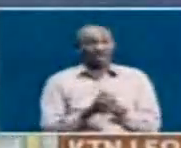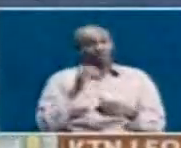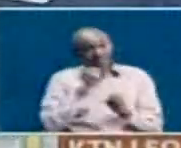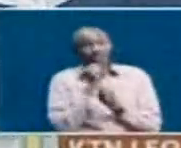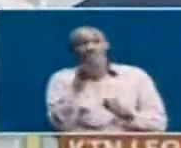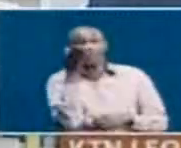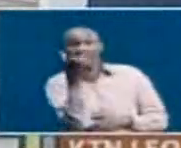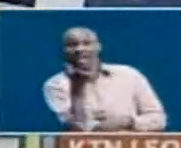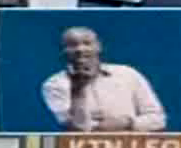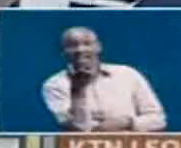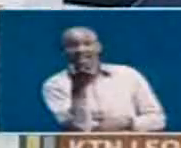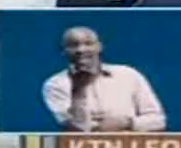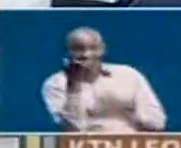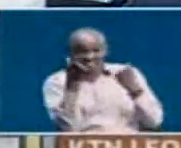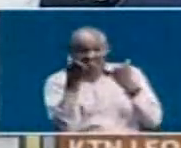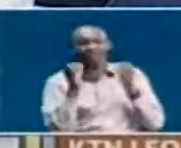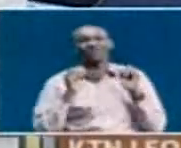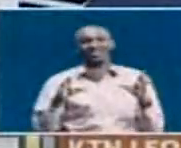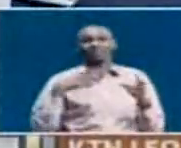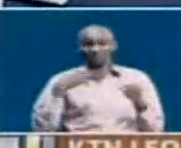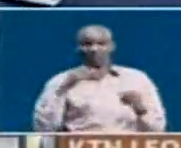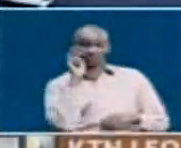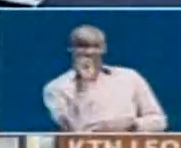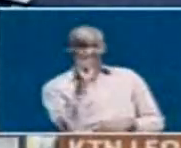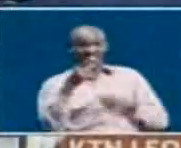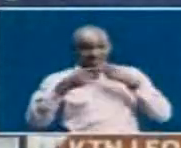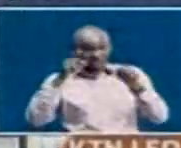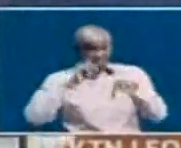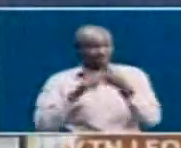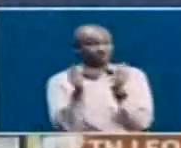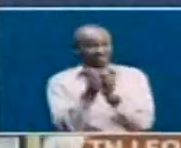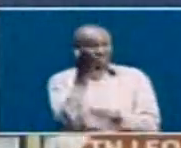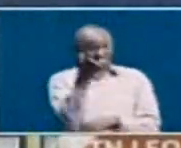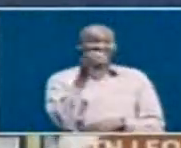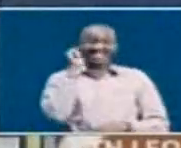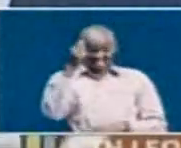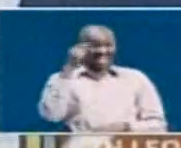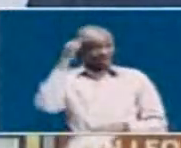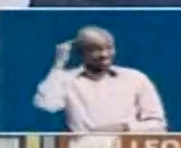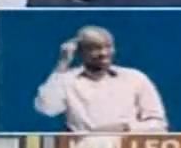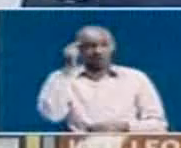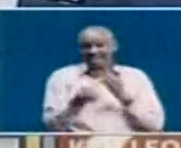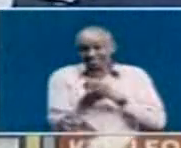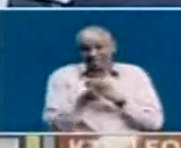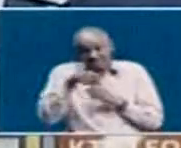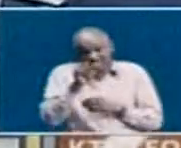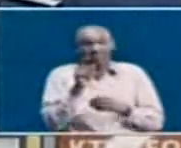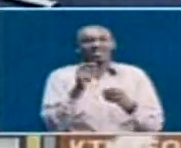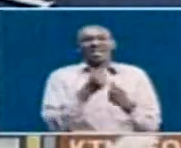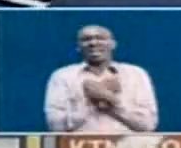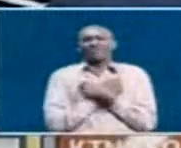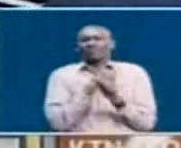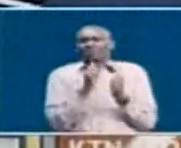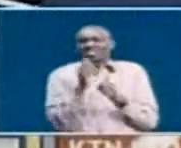umefika ushafika wako, nitakuwa naye kwa muda usiokuwa mrefu katika sehemu yetu ya Kenya Halisi, atuambie mfalme wake mapenzi